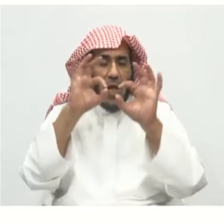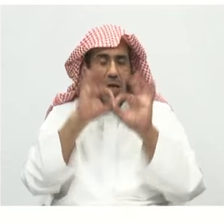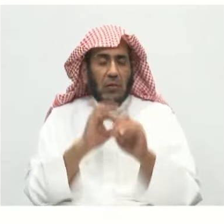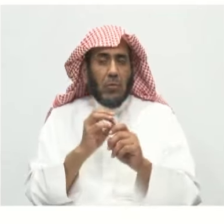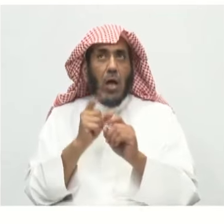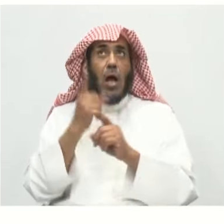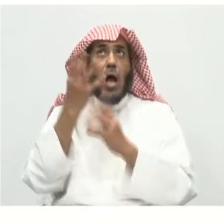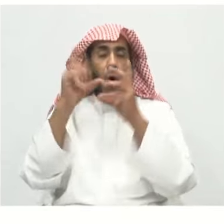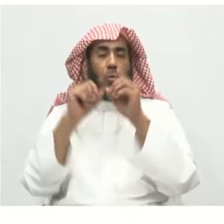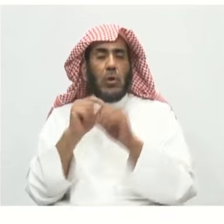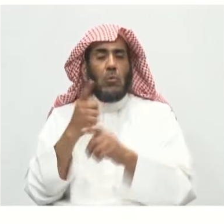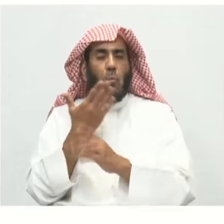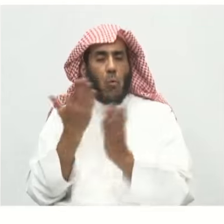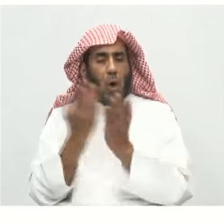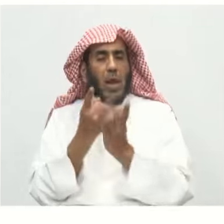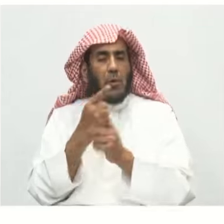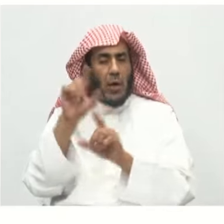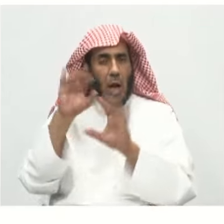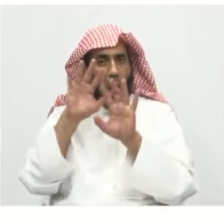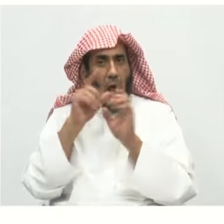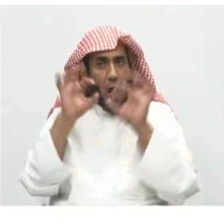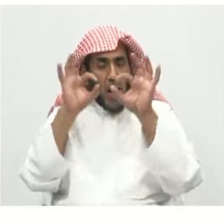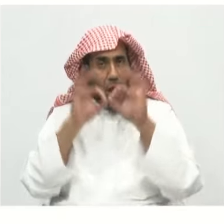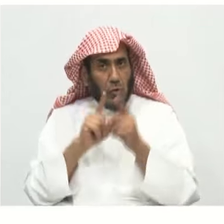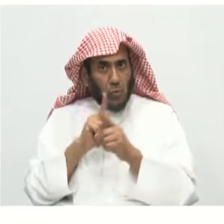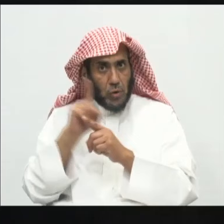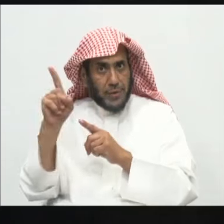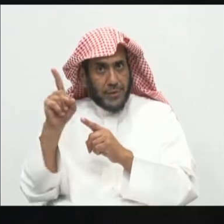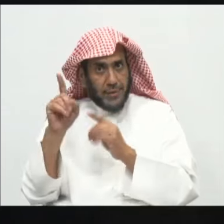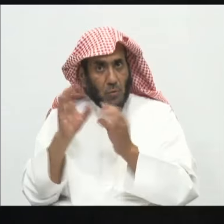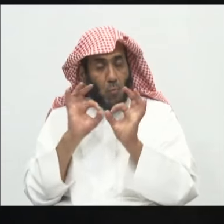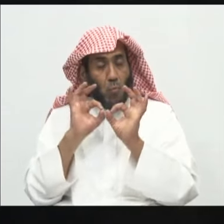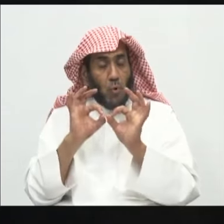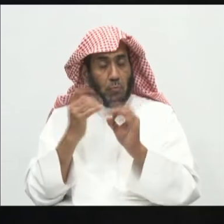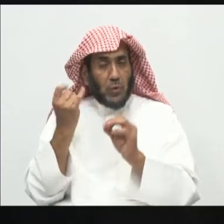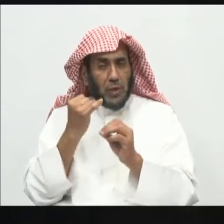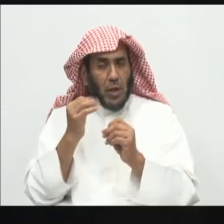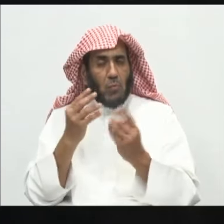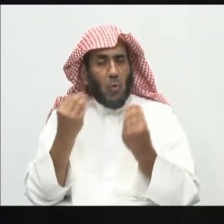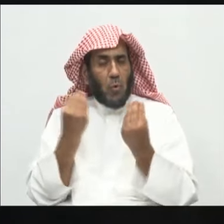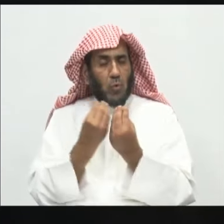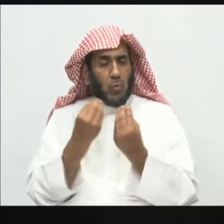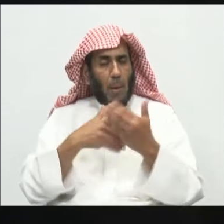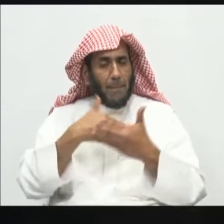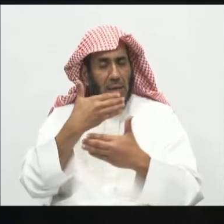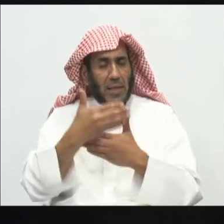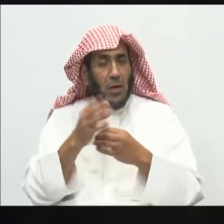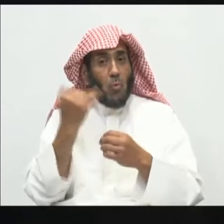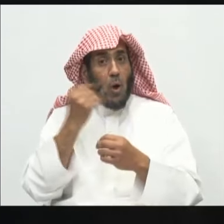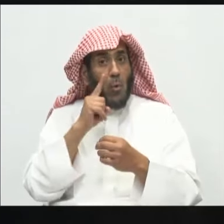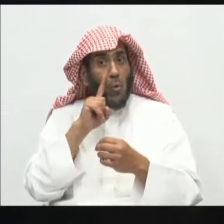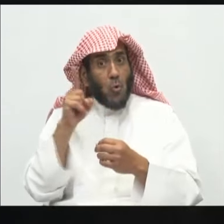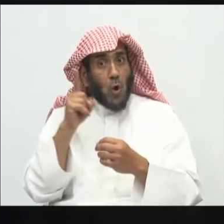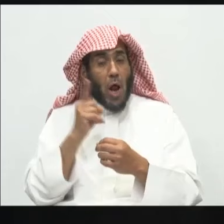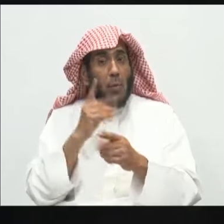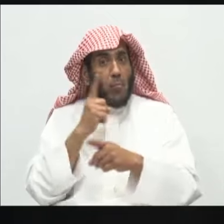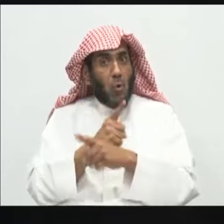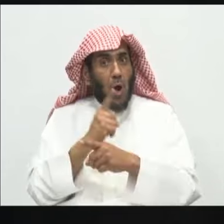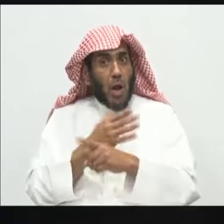الشيطان الرجيم سنقرا الايات مع بعضنا البعض ثم بعد ذلك ستقرا انت وزملائك تقراون ثم سنكمل ايضا هذا